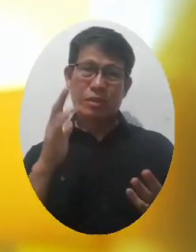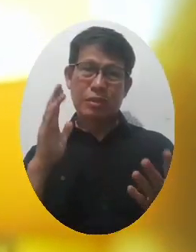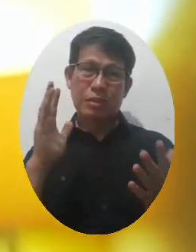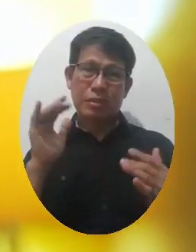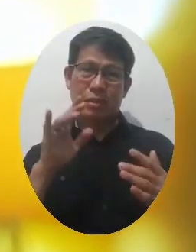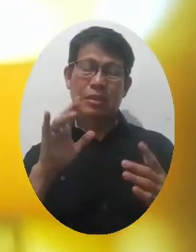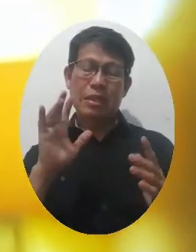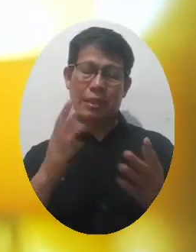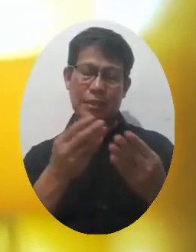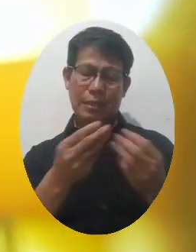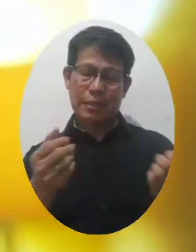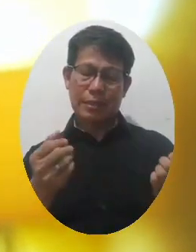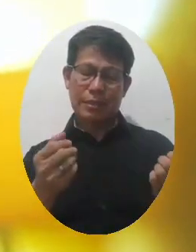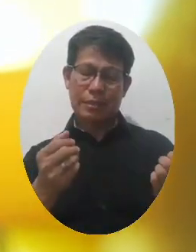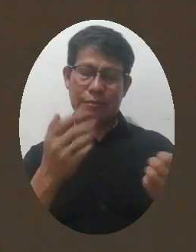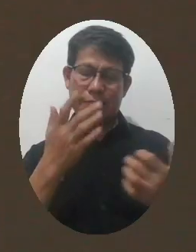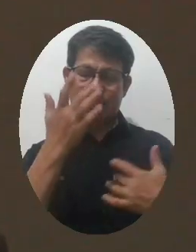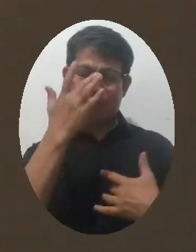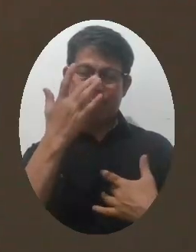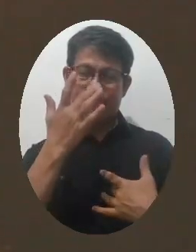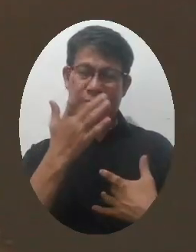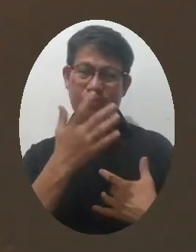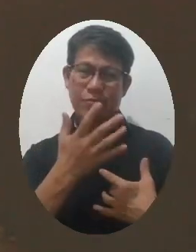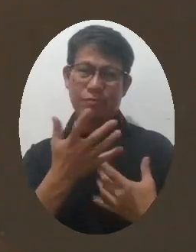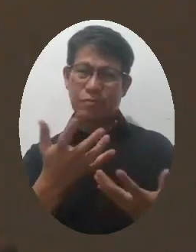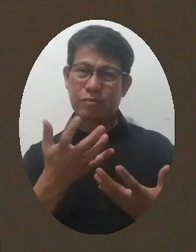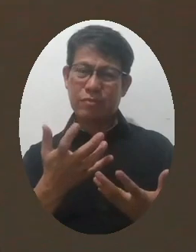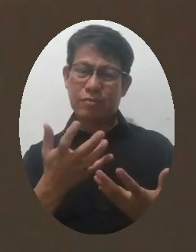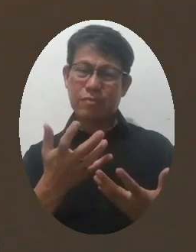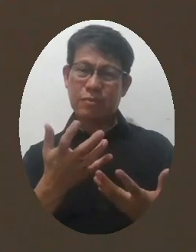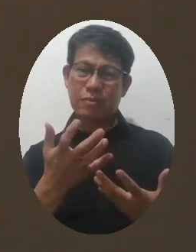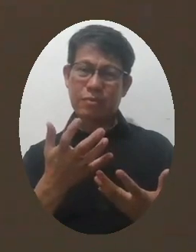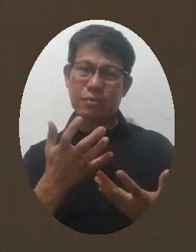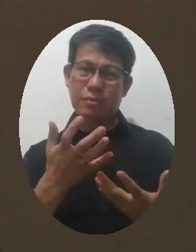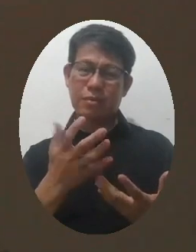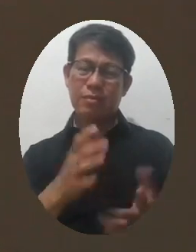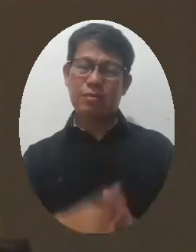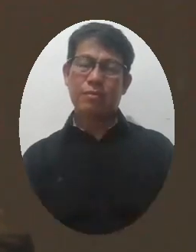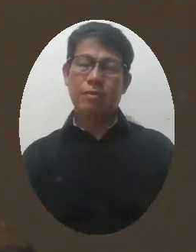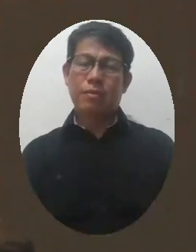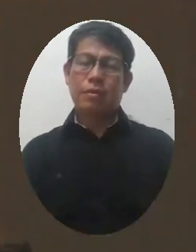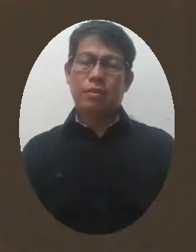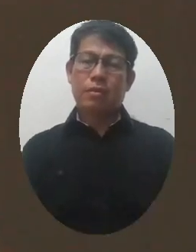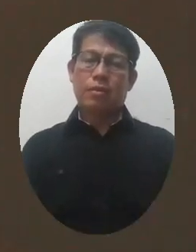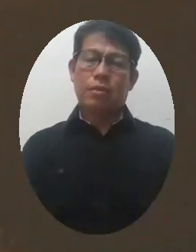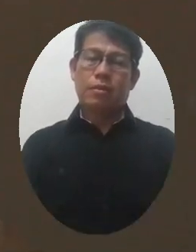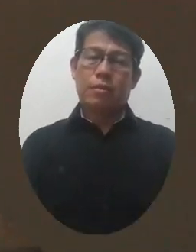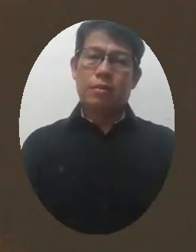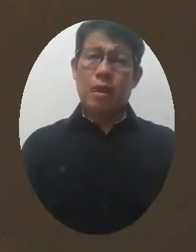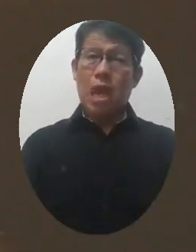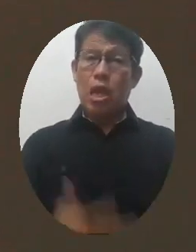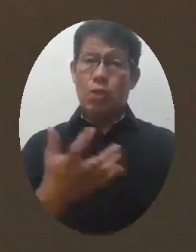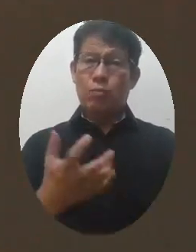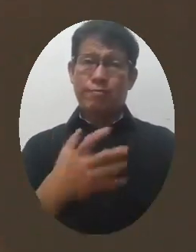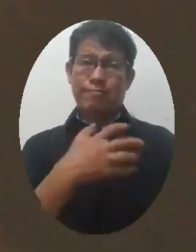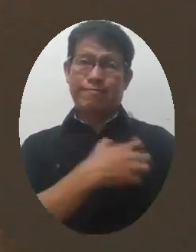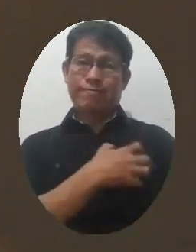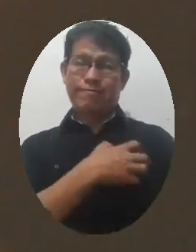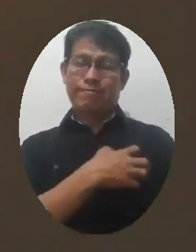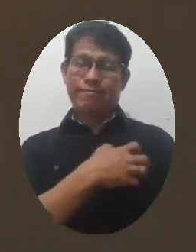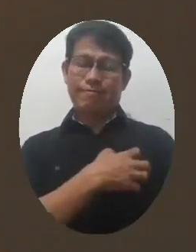na gagaling ang bata sa kanyang malubang. Ang gusto niya po, maging ano siya, isang